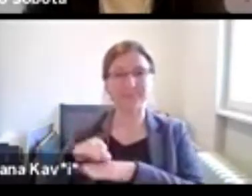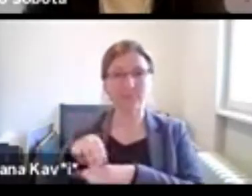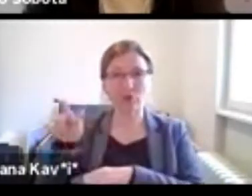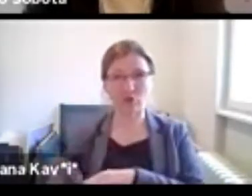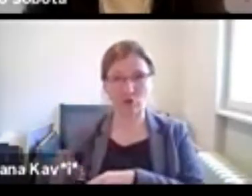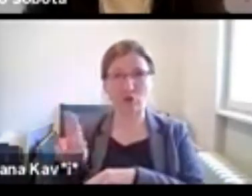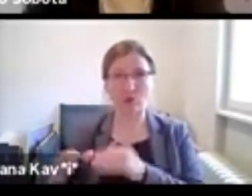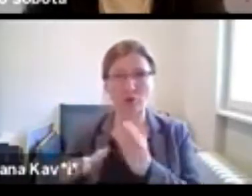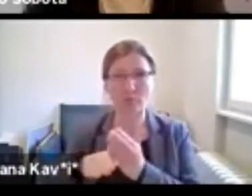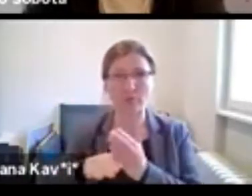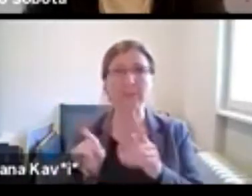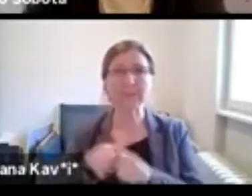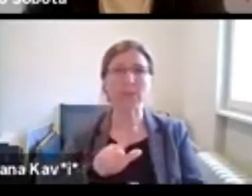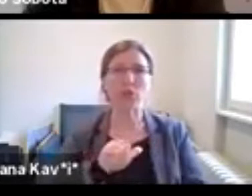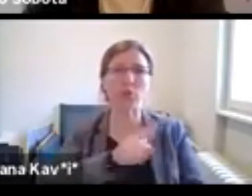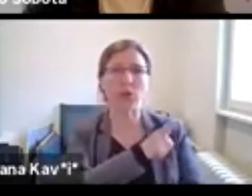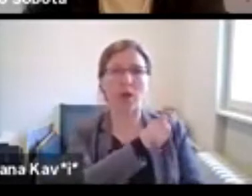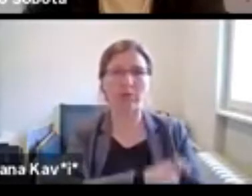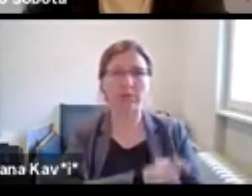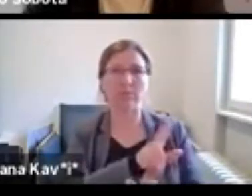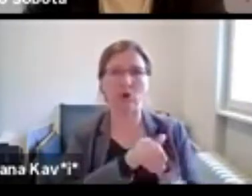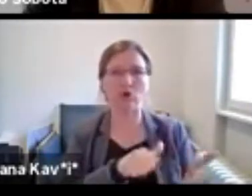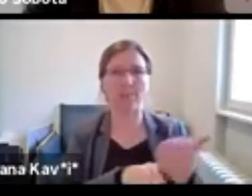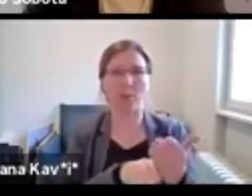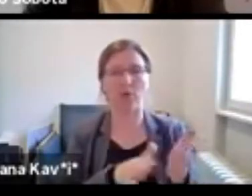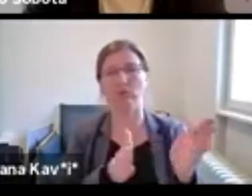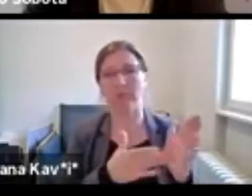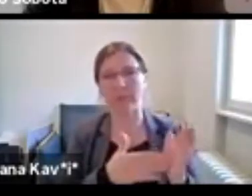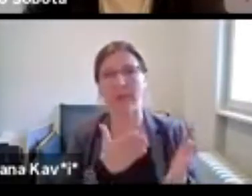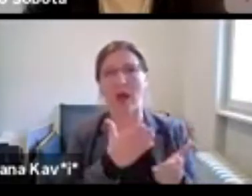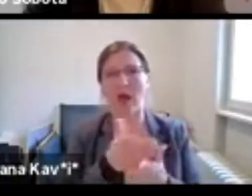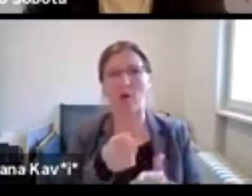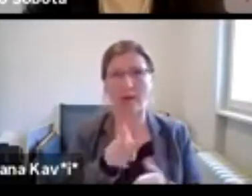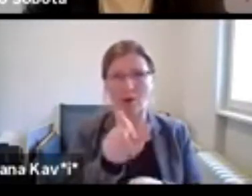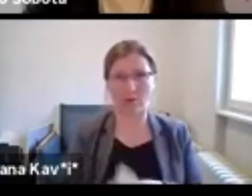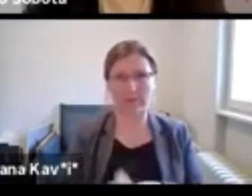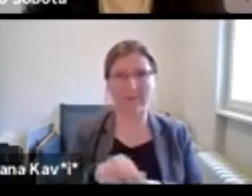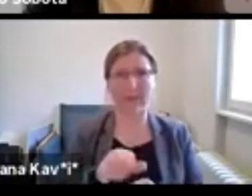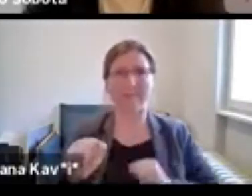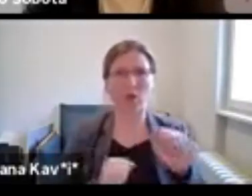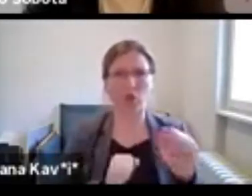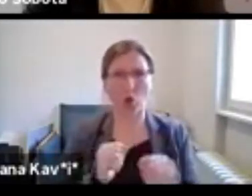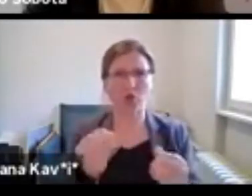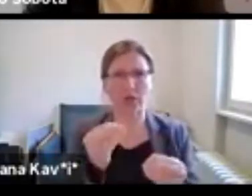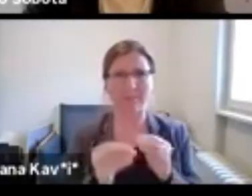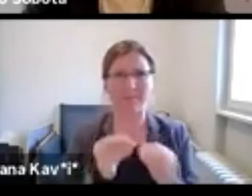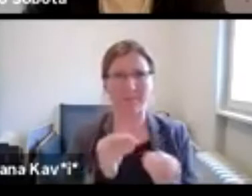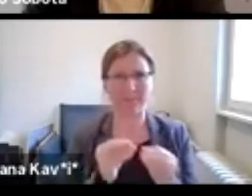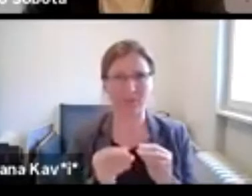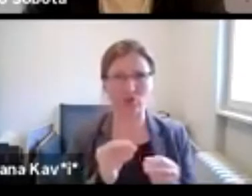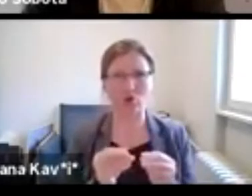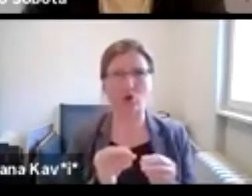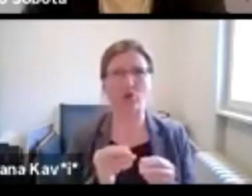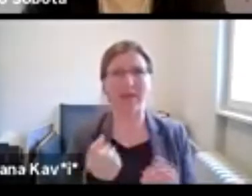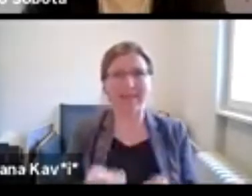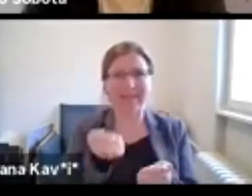osoba toj osobi, ako se dakle radi o osobi s motoričkim poremećajem koja je otežane